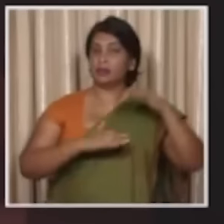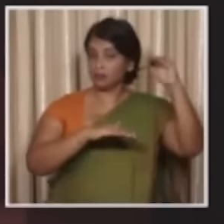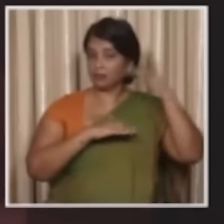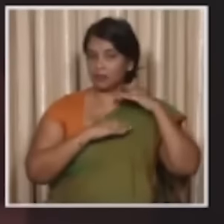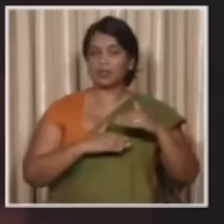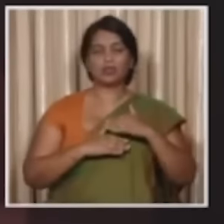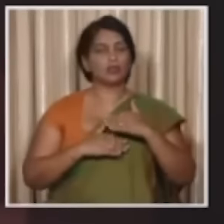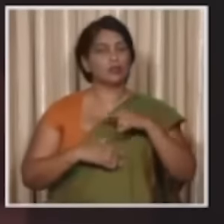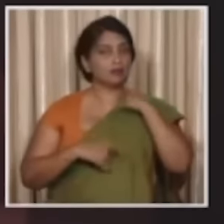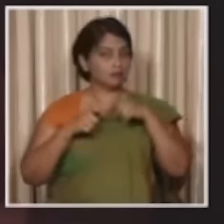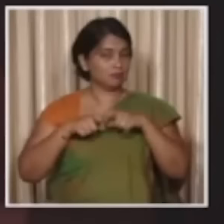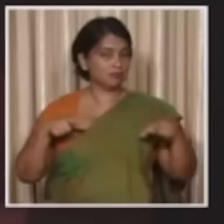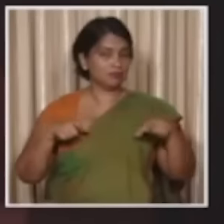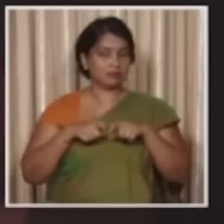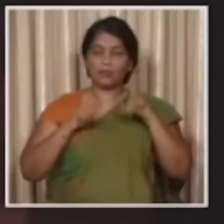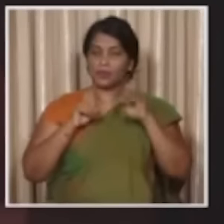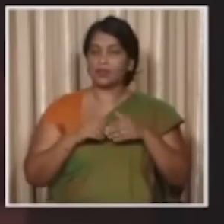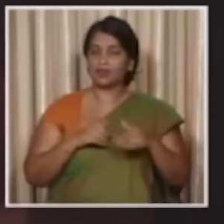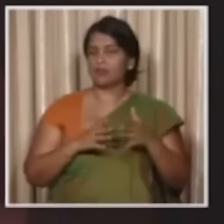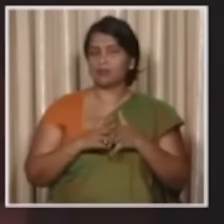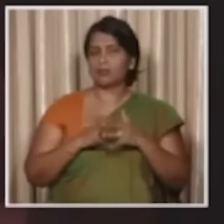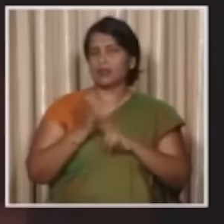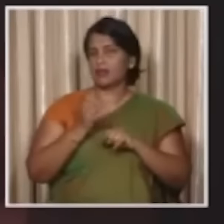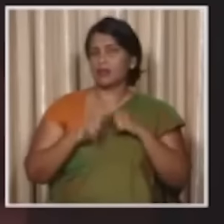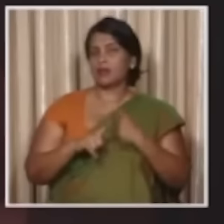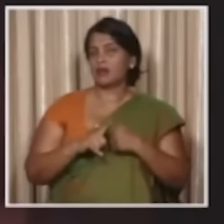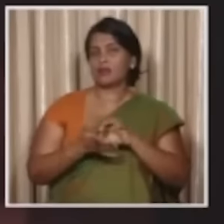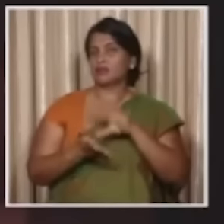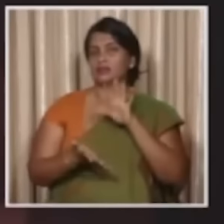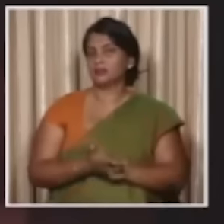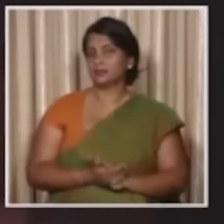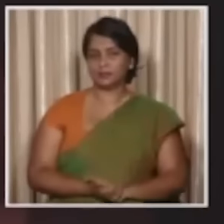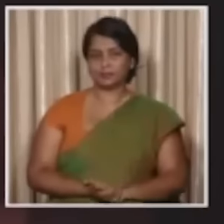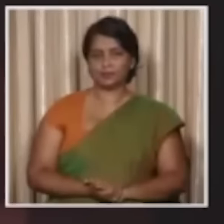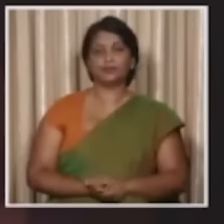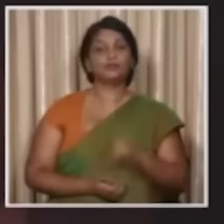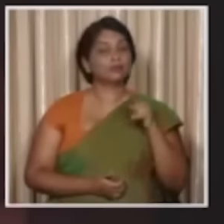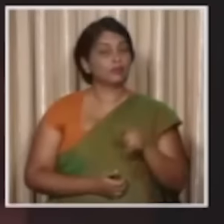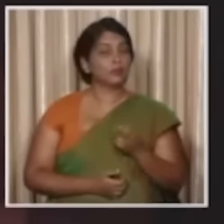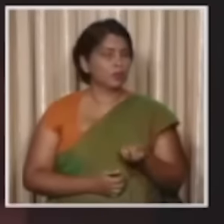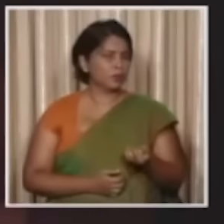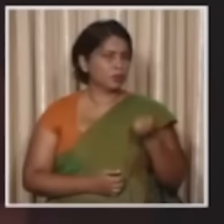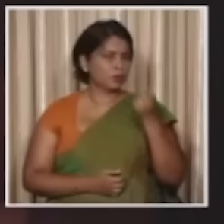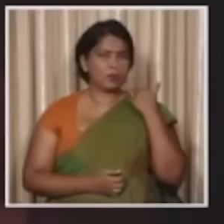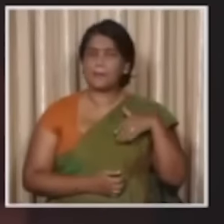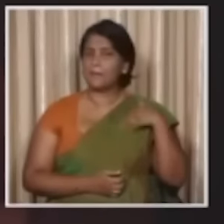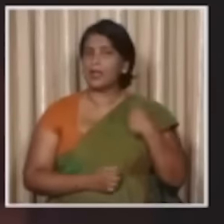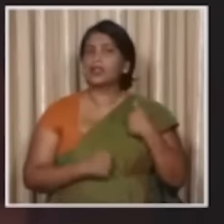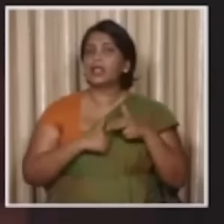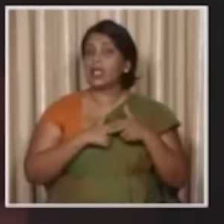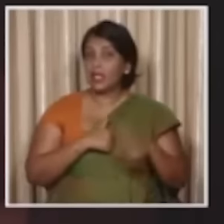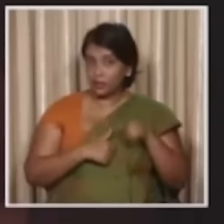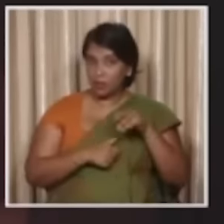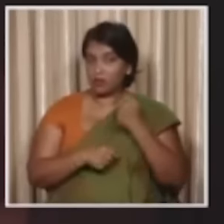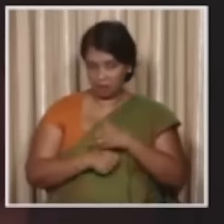ආනායනික සනීපාරක්ෂක තුවා මත මේ වන විට කොපමණ බද්දක් පනවා තිබේද එය මිල අධික වීමට ප්‍රධාන හේතුව බව